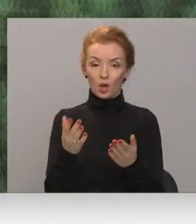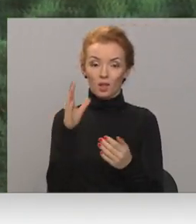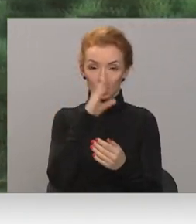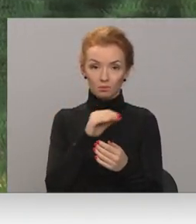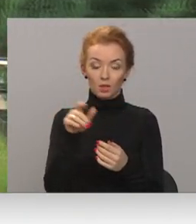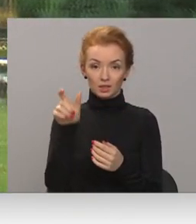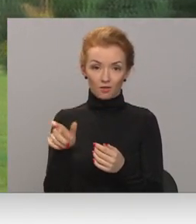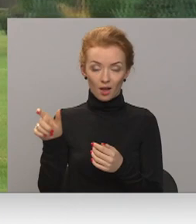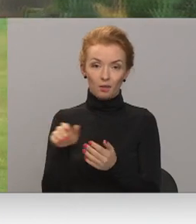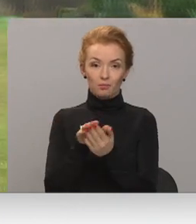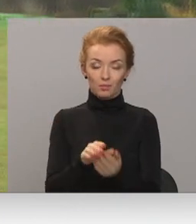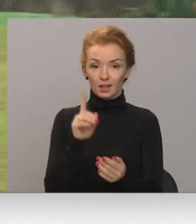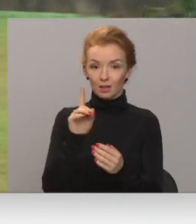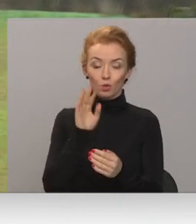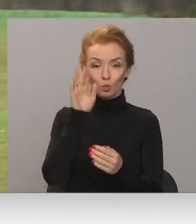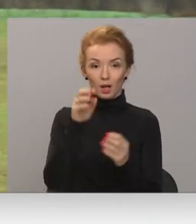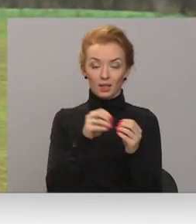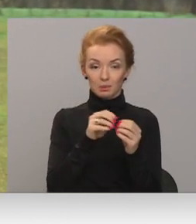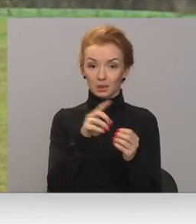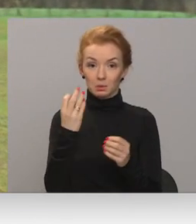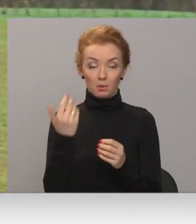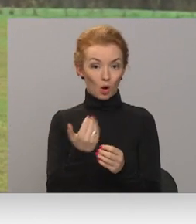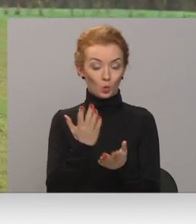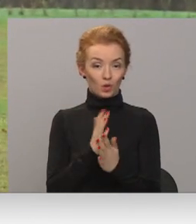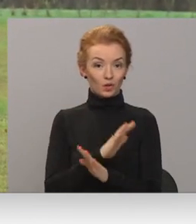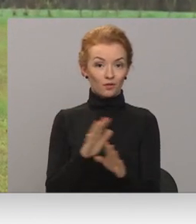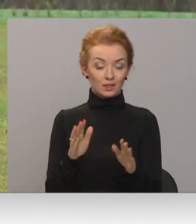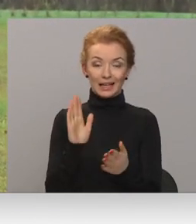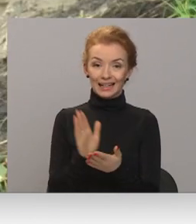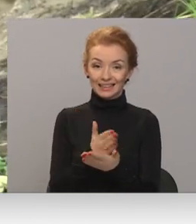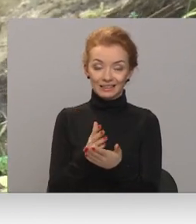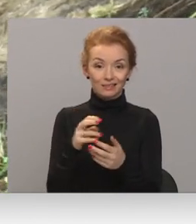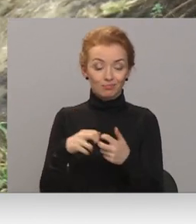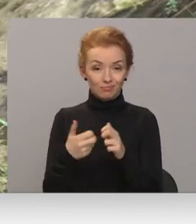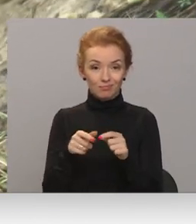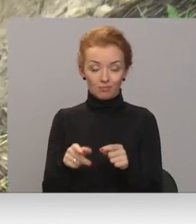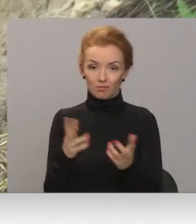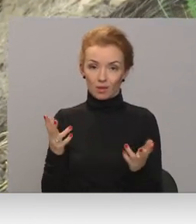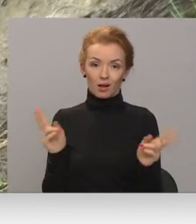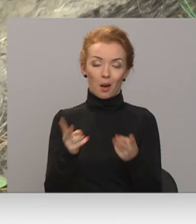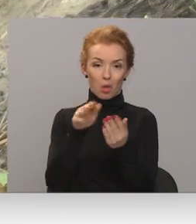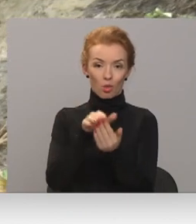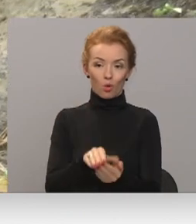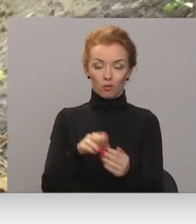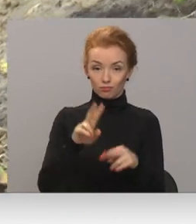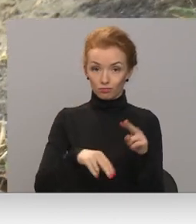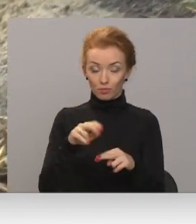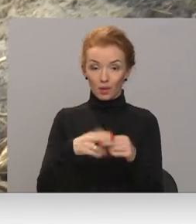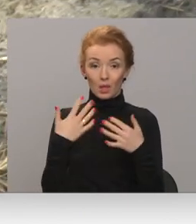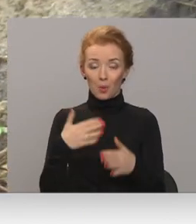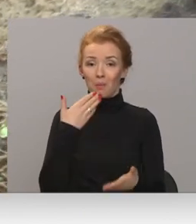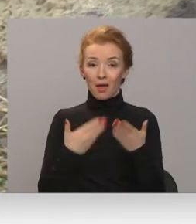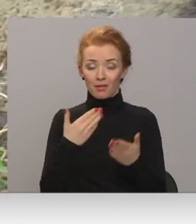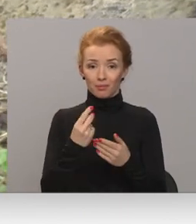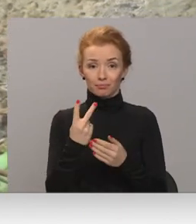jelgavniekiem varēšot tikai turpmākos 10 līdz 15 gadus. Risinājums šai problēmai esot krematorija izbūve, kas mēģināt jau vairāk